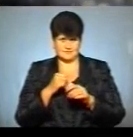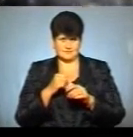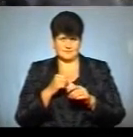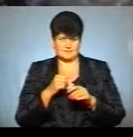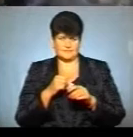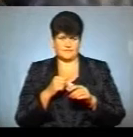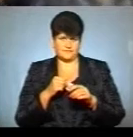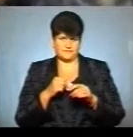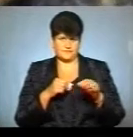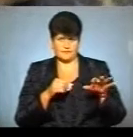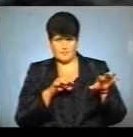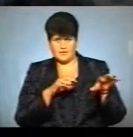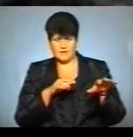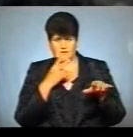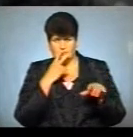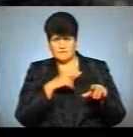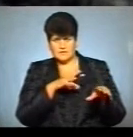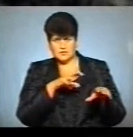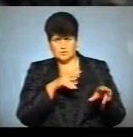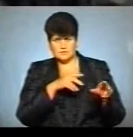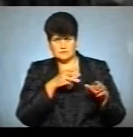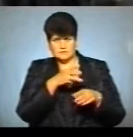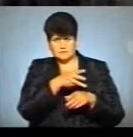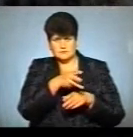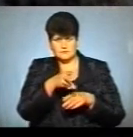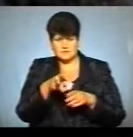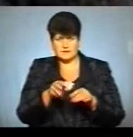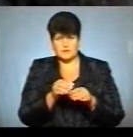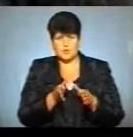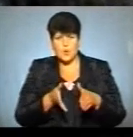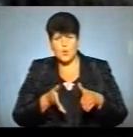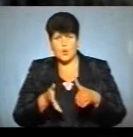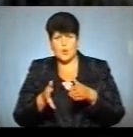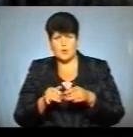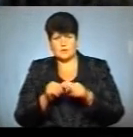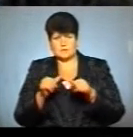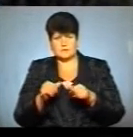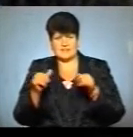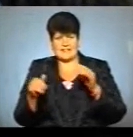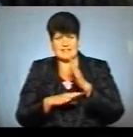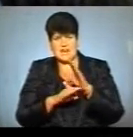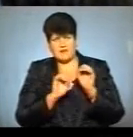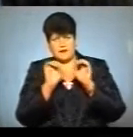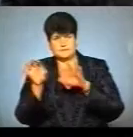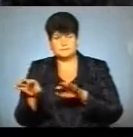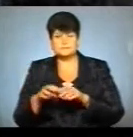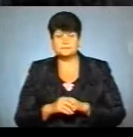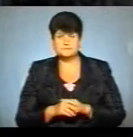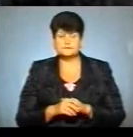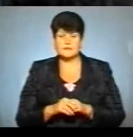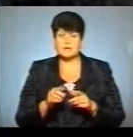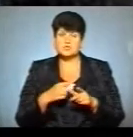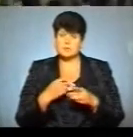як вогонь поширився від городів і на дерева. Чи